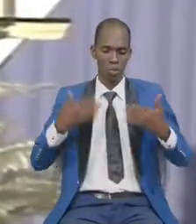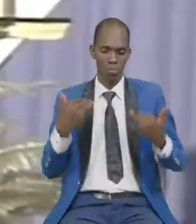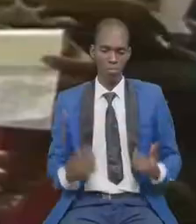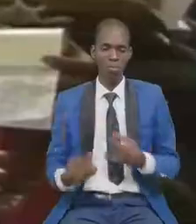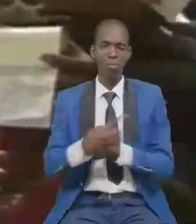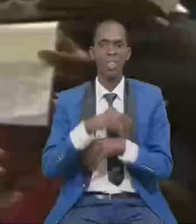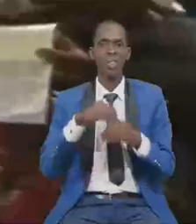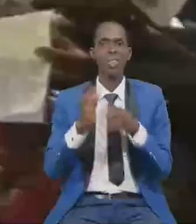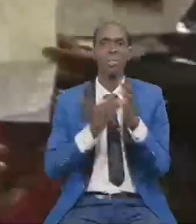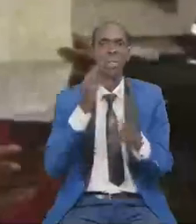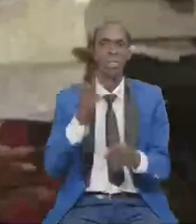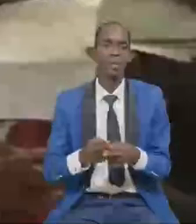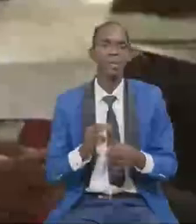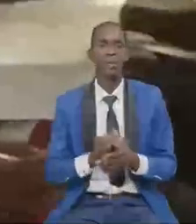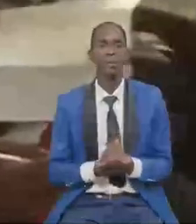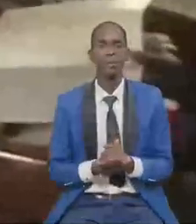Jésus.